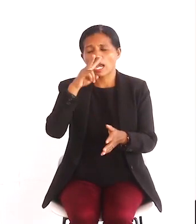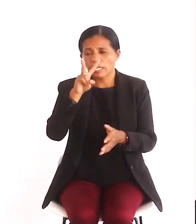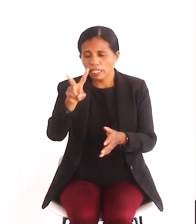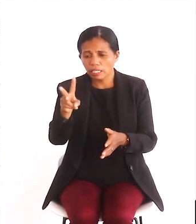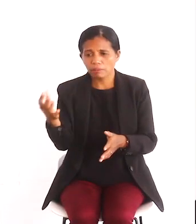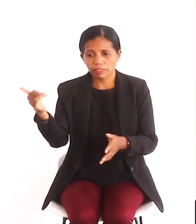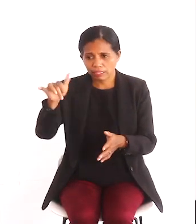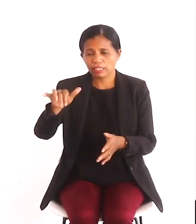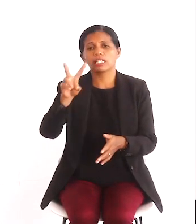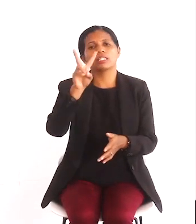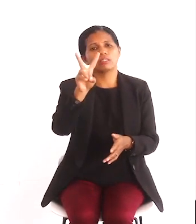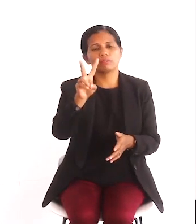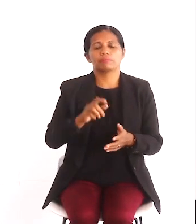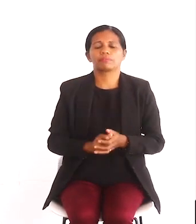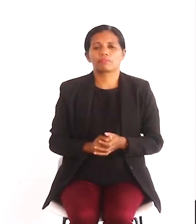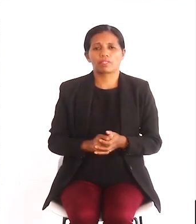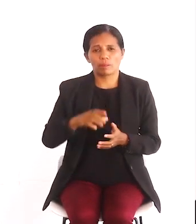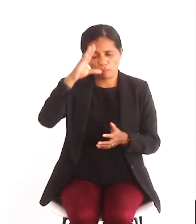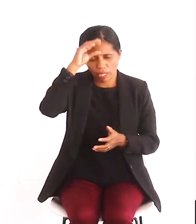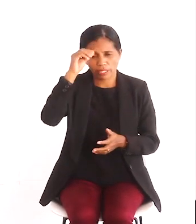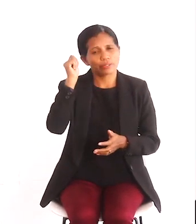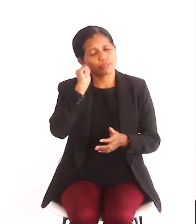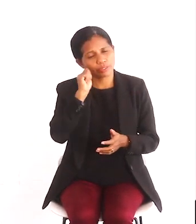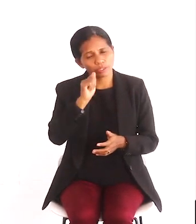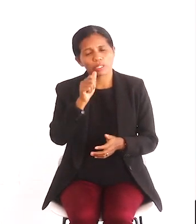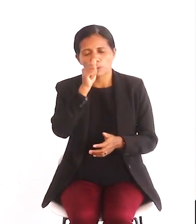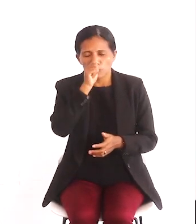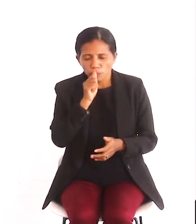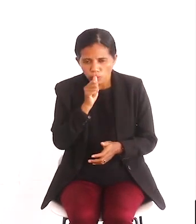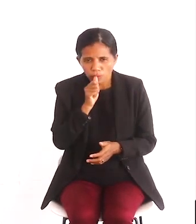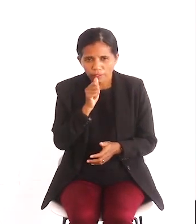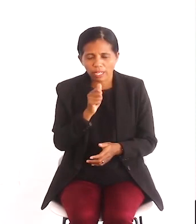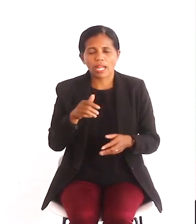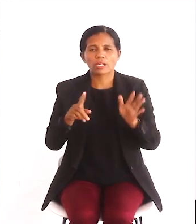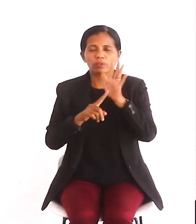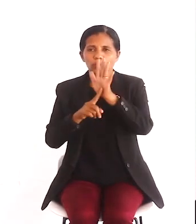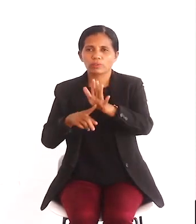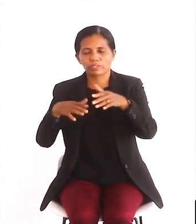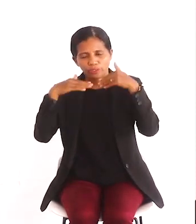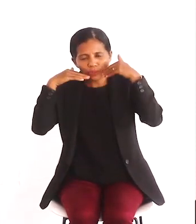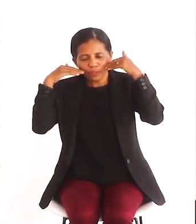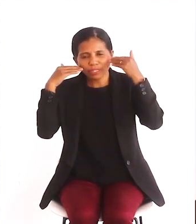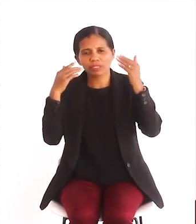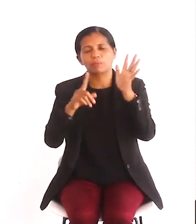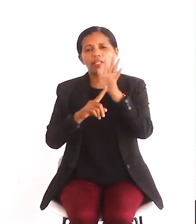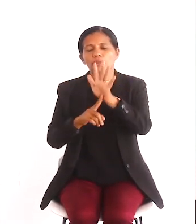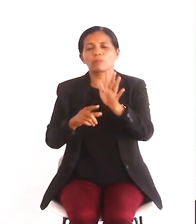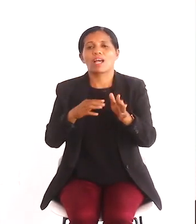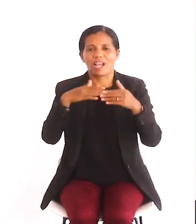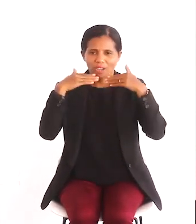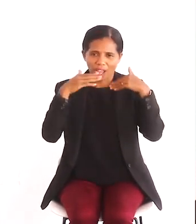rua. Titu no Zulia no nok no hatudu sira ne oin midar ba sira ne avo minga. Zulia